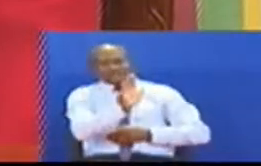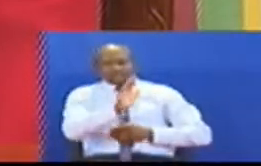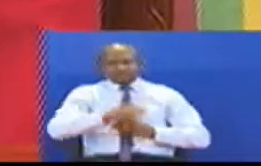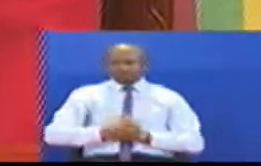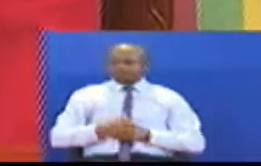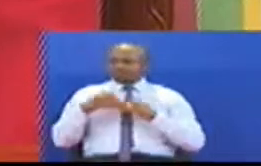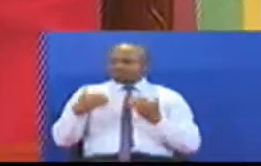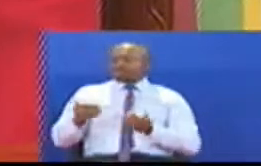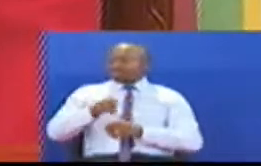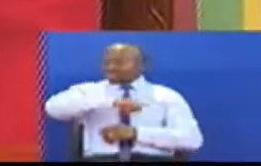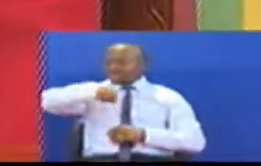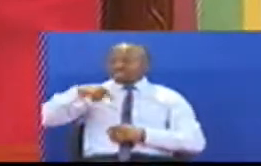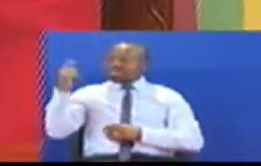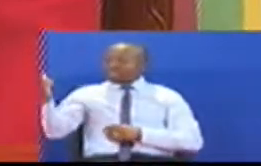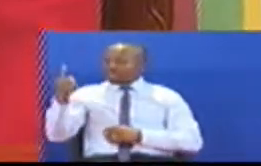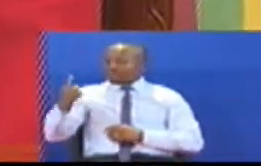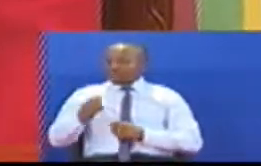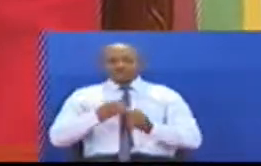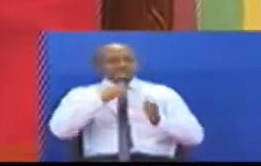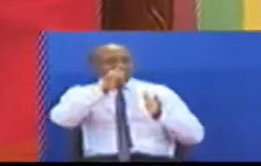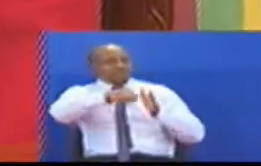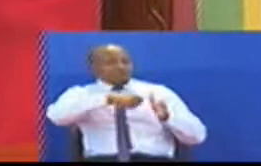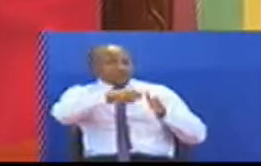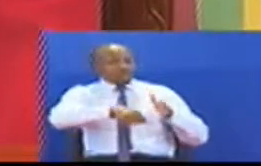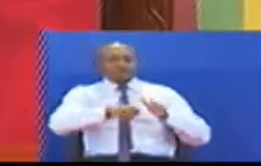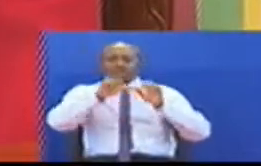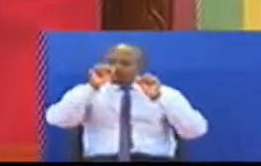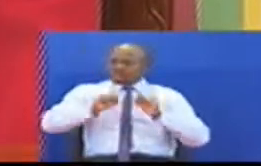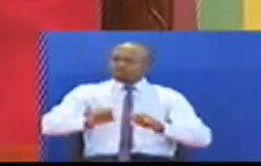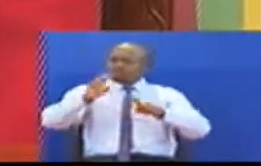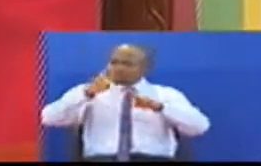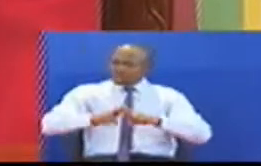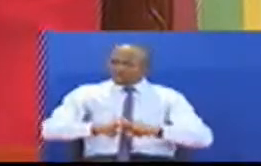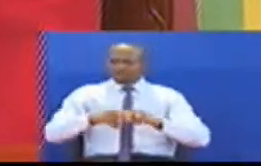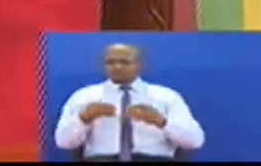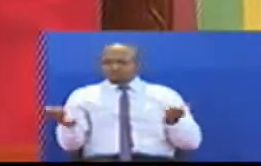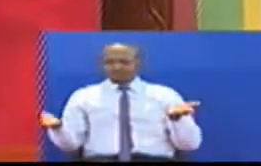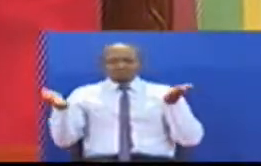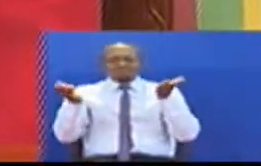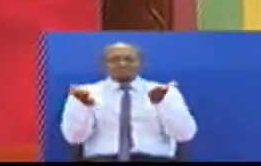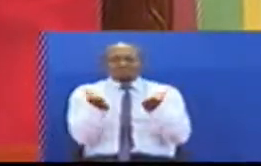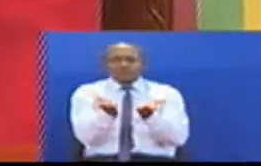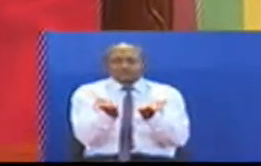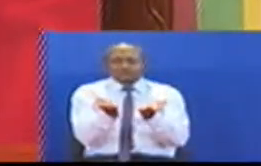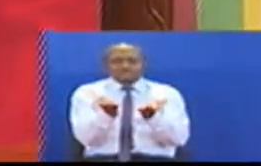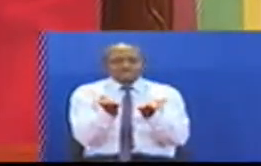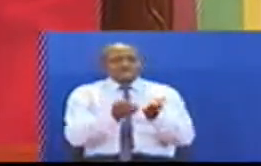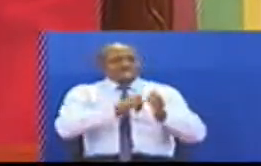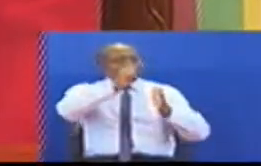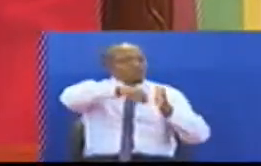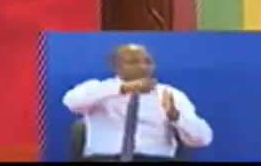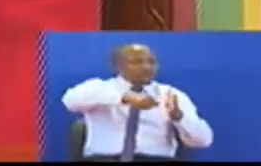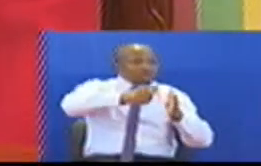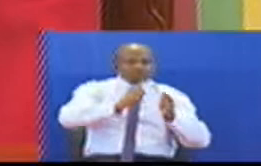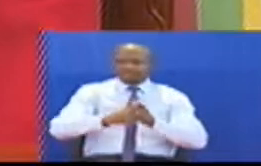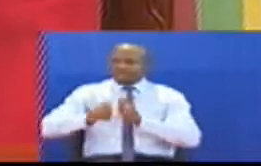kama taifa tunapozungumzia viwanda ni lazima tukae chini tuoanishe kati ya viwanda na kilimo, kwamba